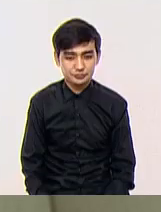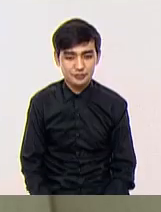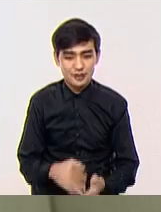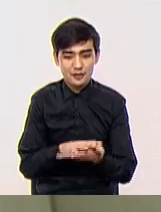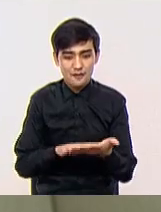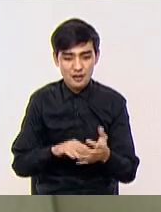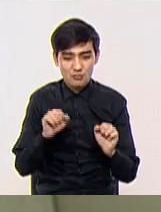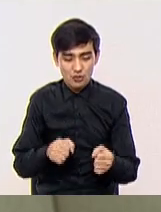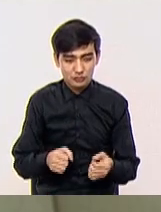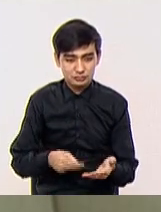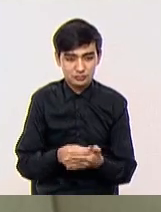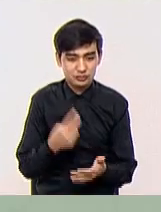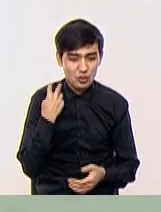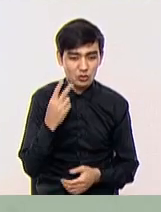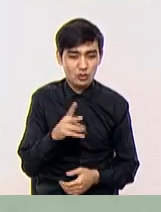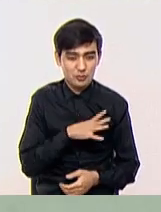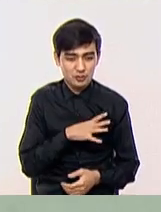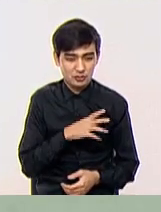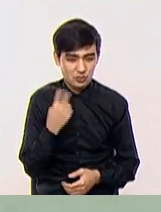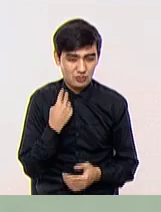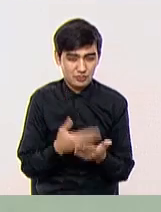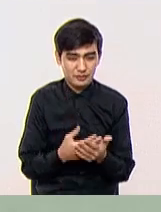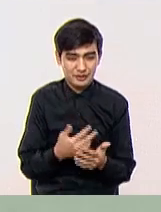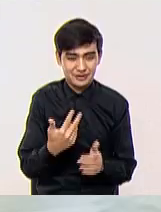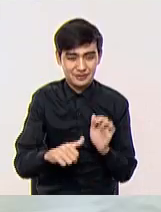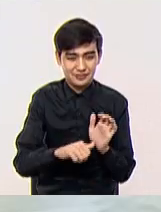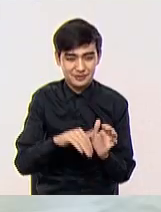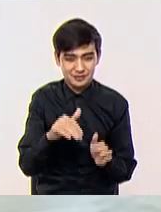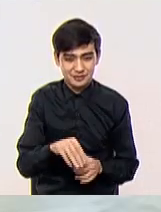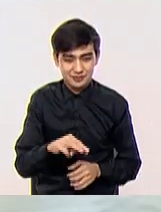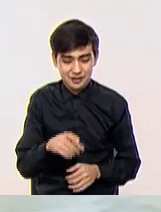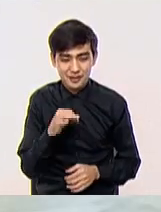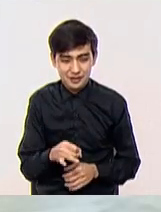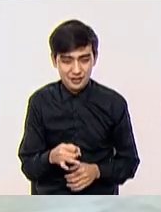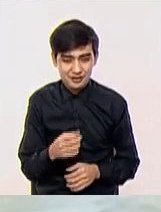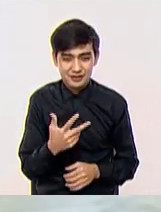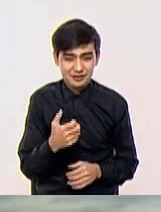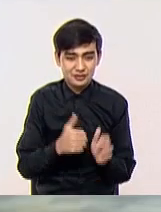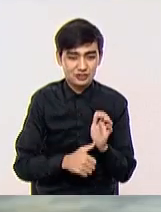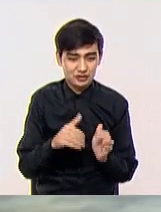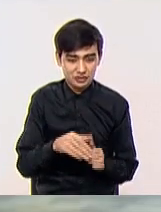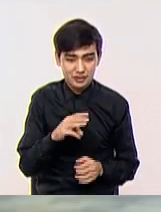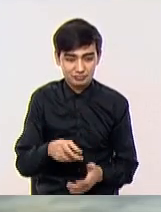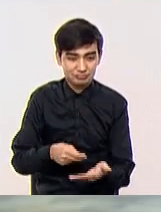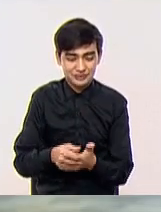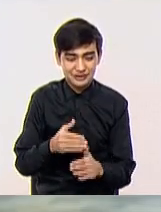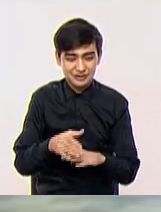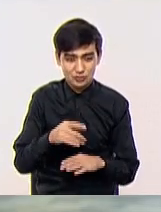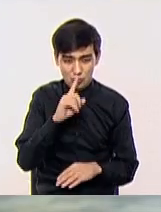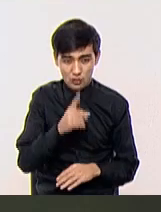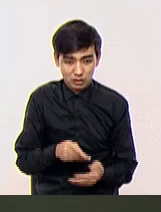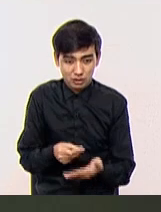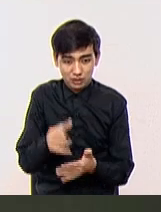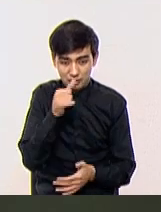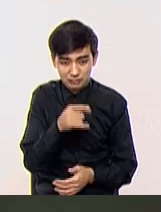Заявление может подать должник, чей долг не превышает 306 тысяч тенге, и обязательства перед кредиторами не исполняются в течение года.